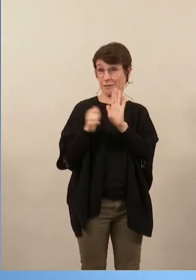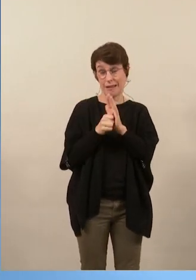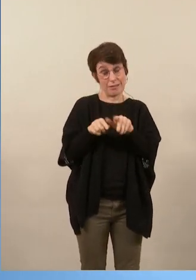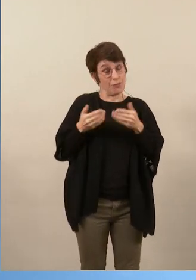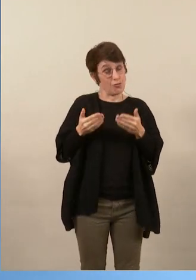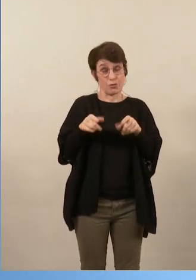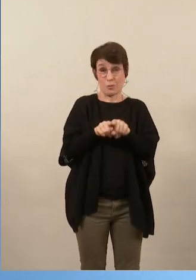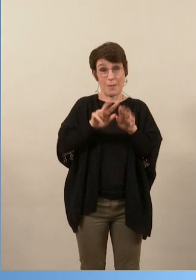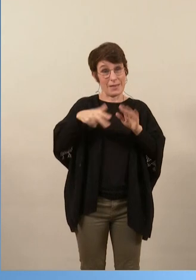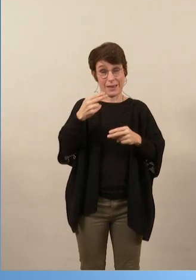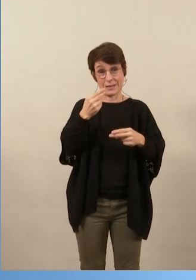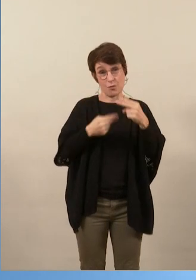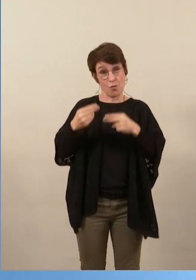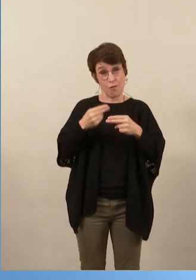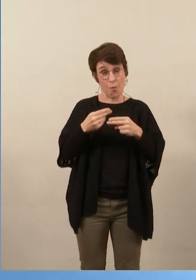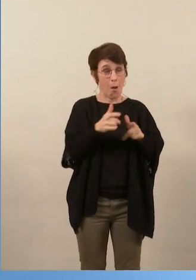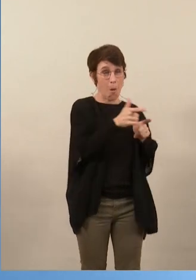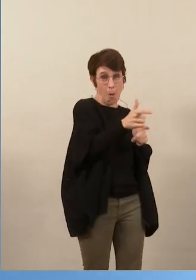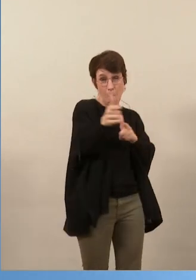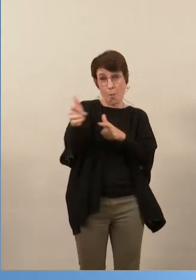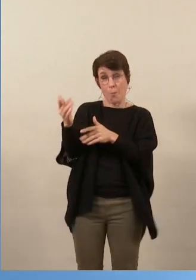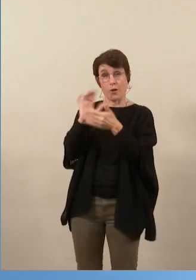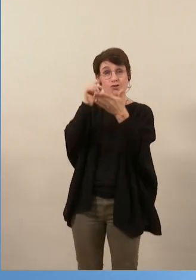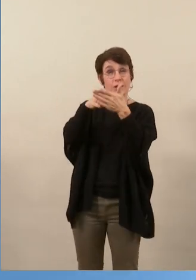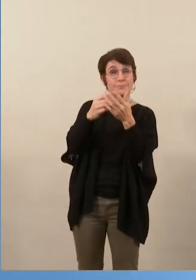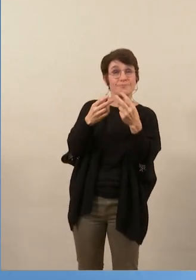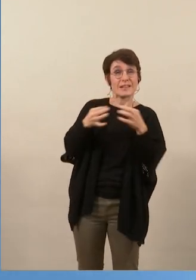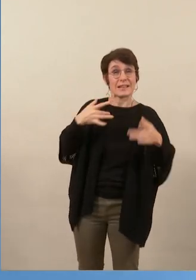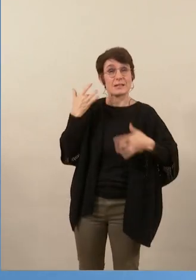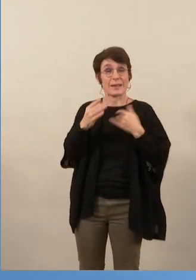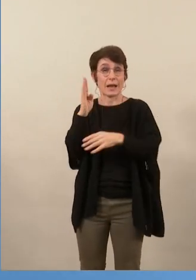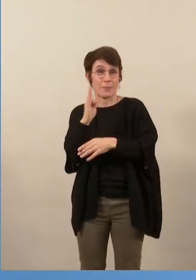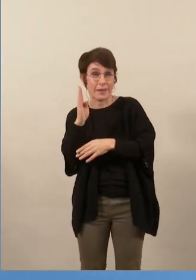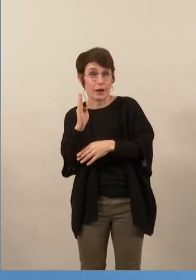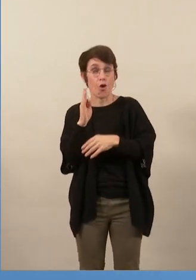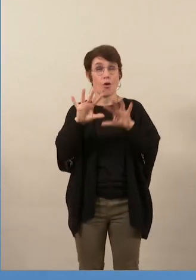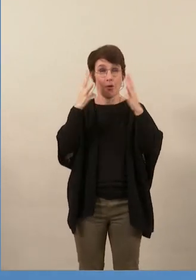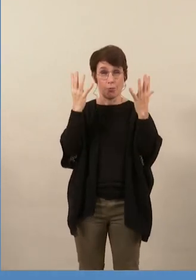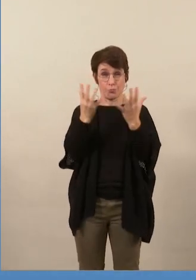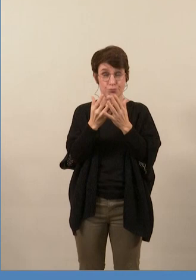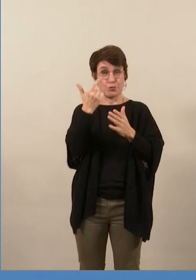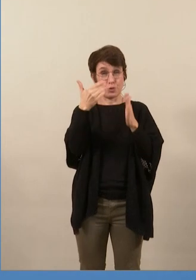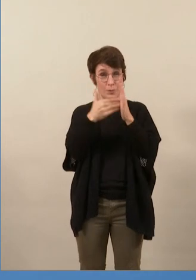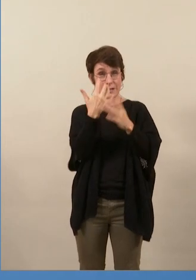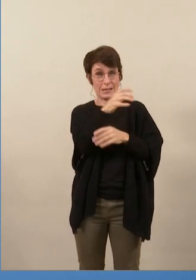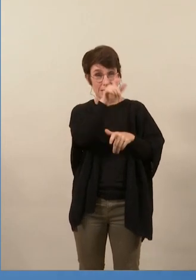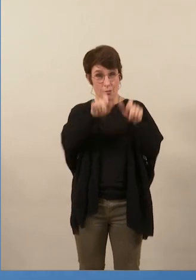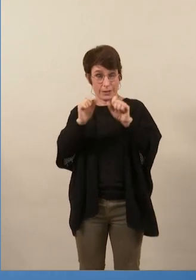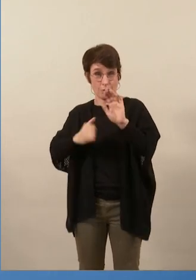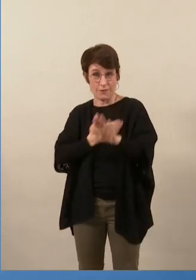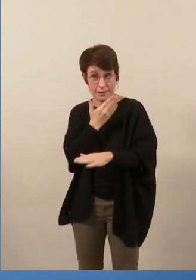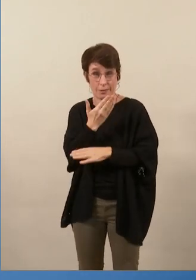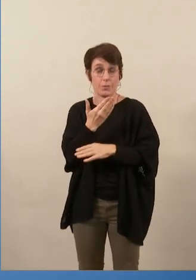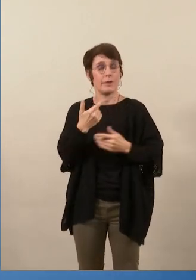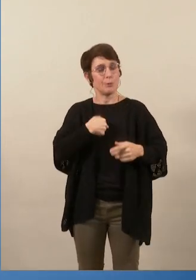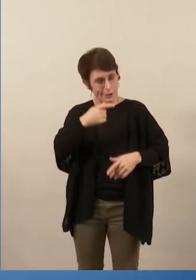131 victimes et 350 blessés aujourd'hui toutes mes pensées vont aux familles des victimes en